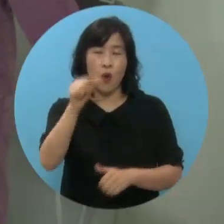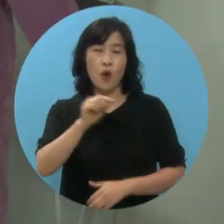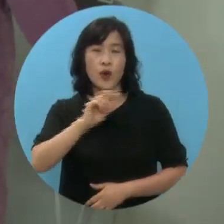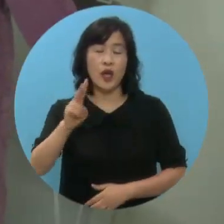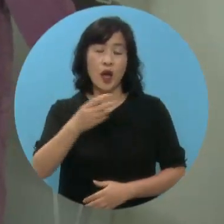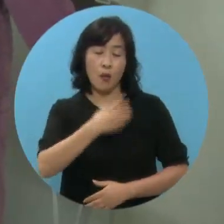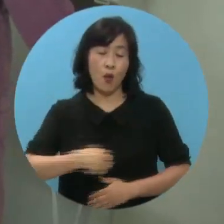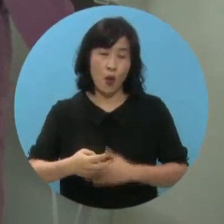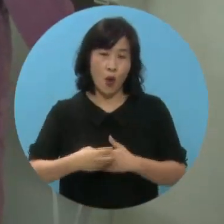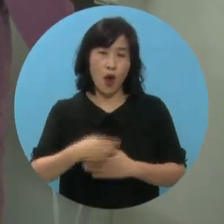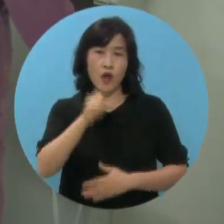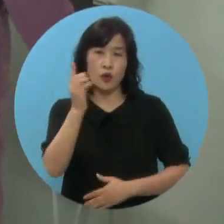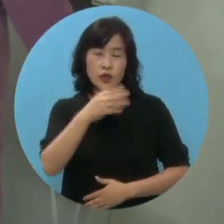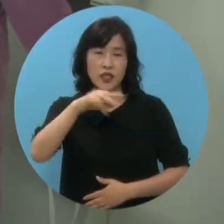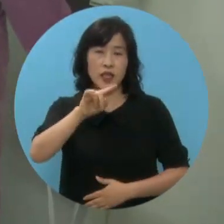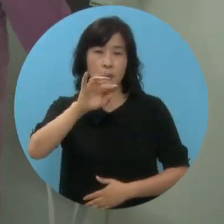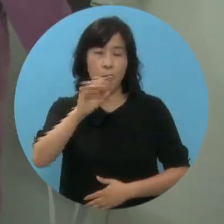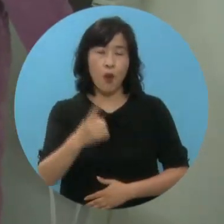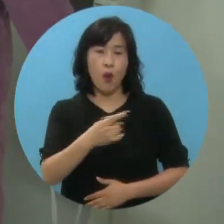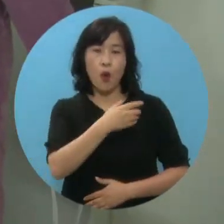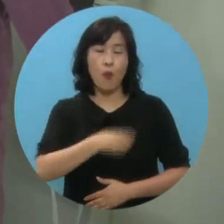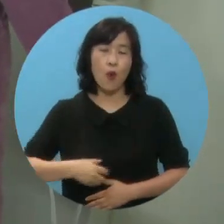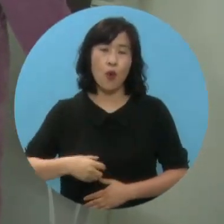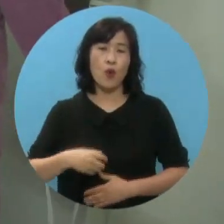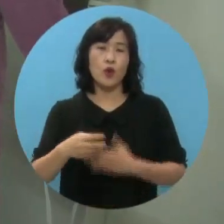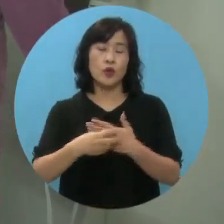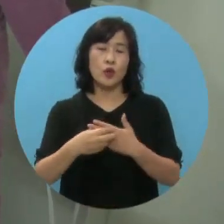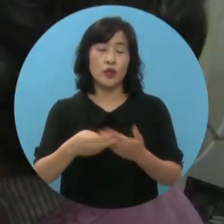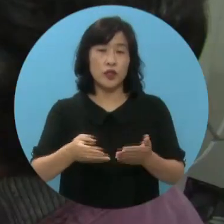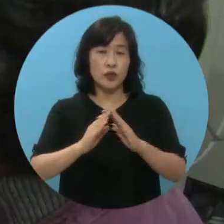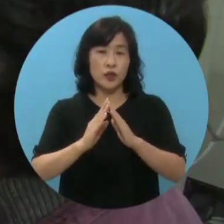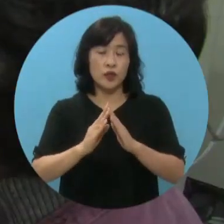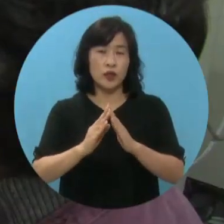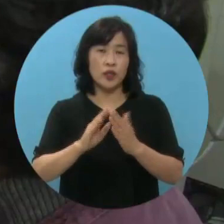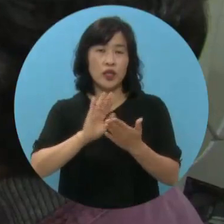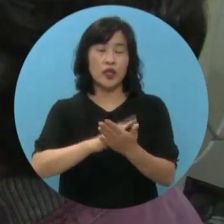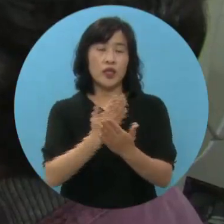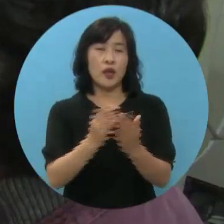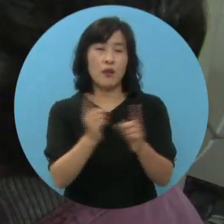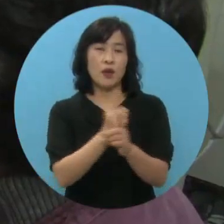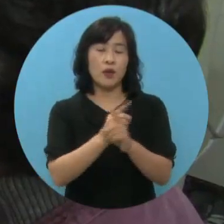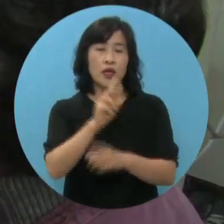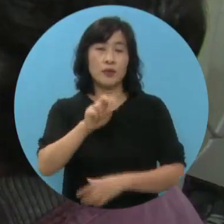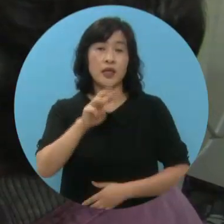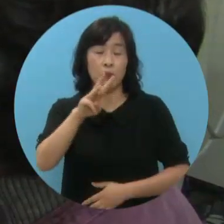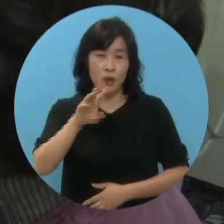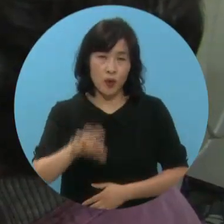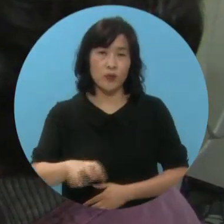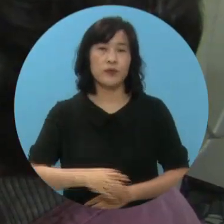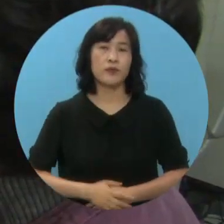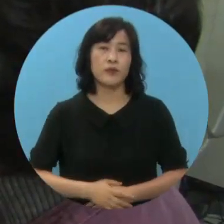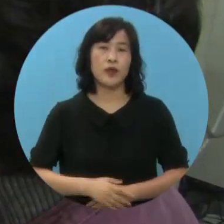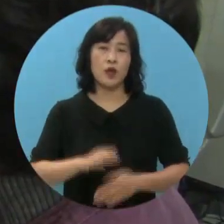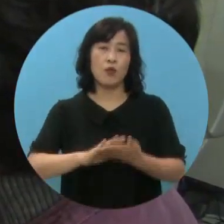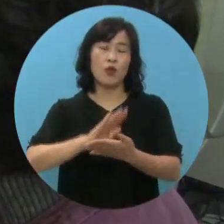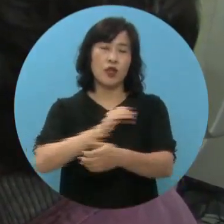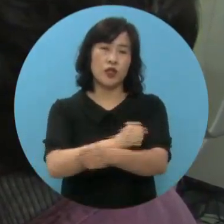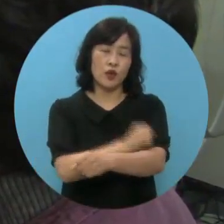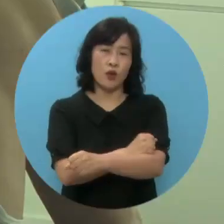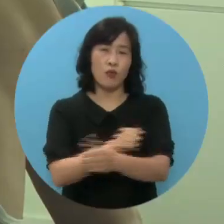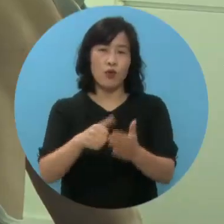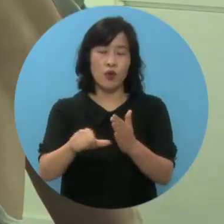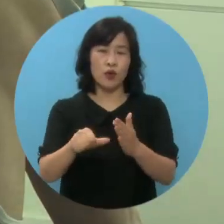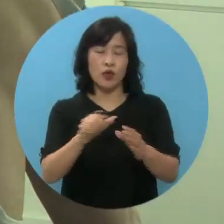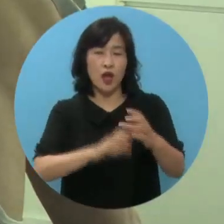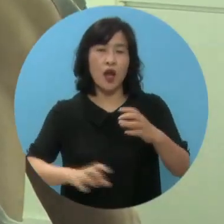한평군 월야보건지소와 여수시 세포보건진료소 신축 등 시설 개선 23개소, 물리치료장비